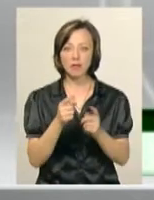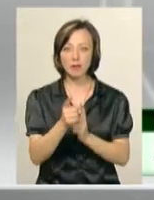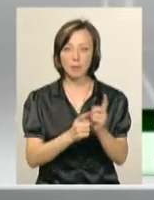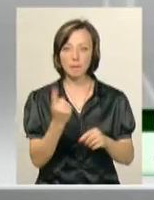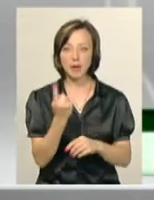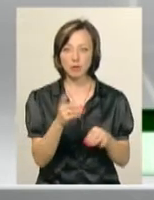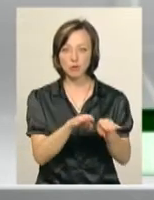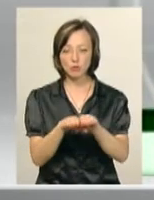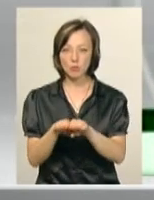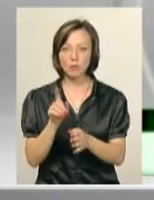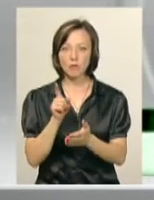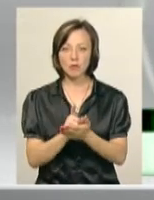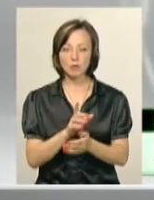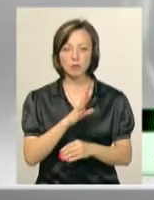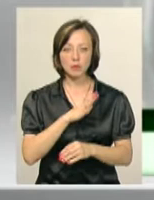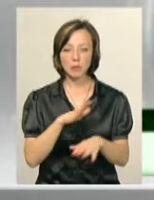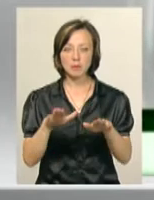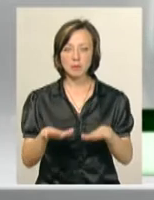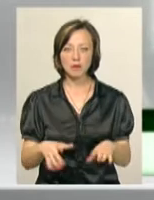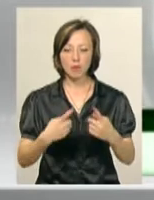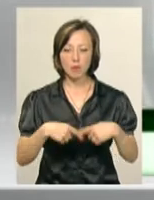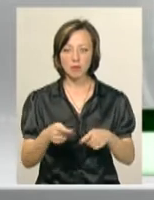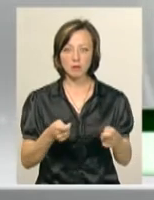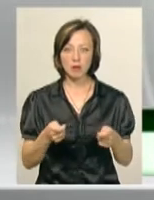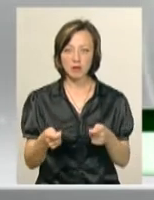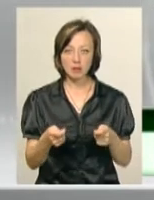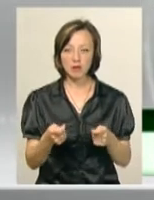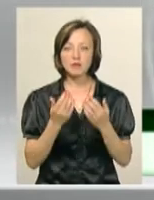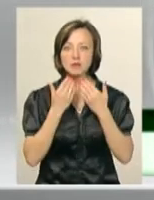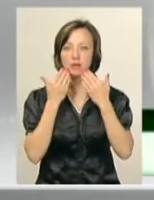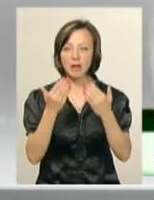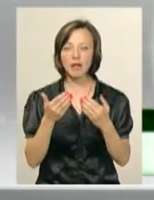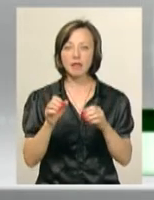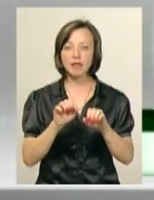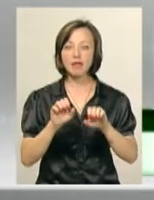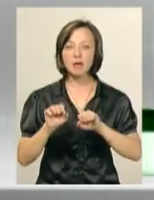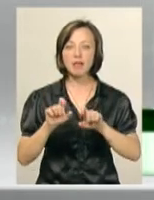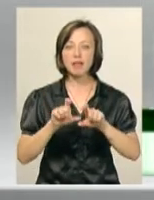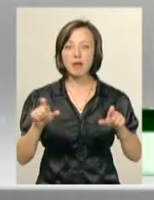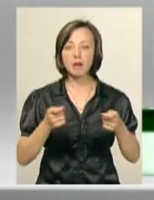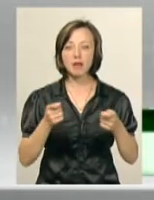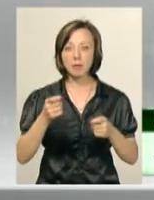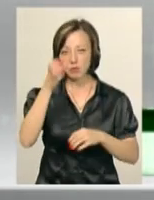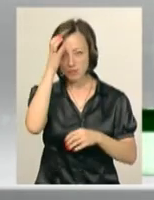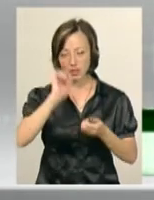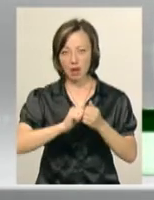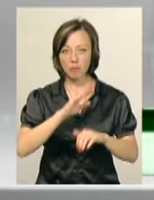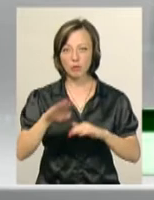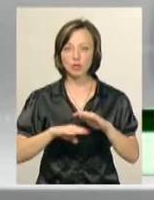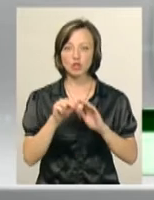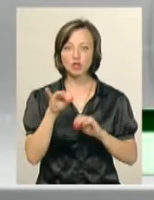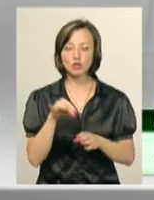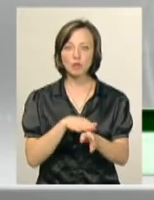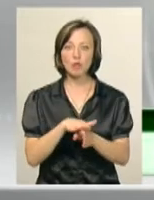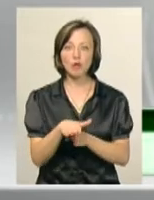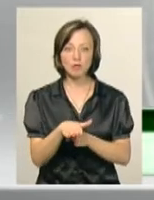перший ступень повинен фінансувати на органах місцевого саморезування. Ви спитаєте Департамент освіти міста Каменця-Петільського, чи повністю